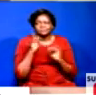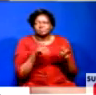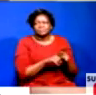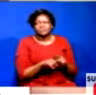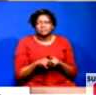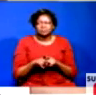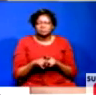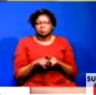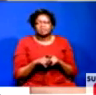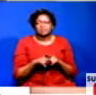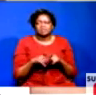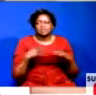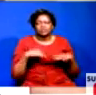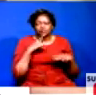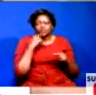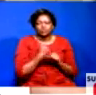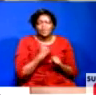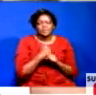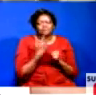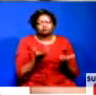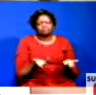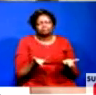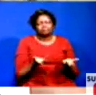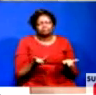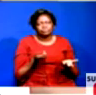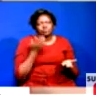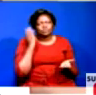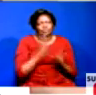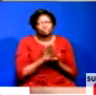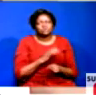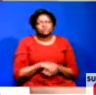yuko ofisini. Jameni, tuseme ukweli,